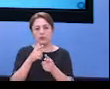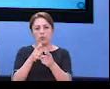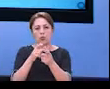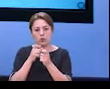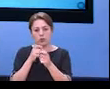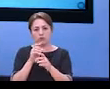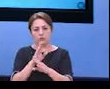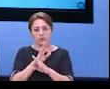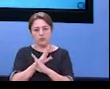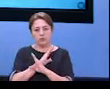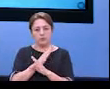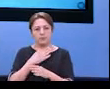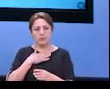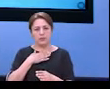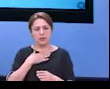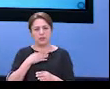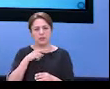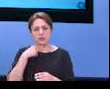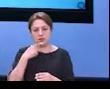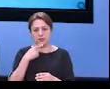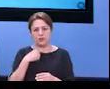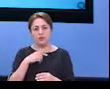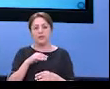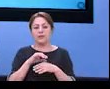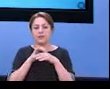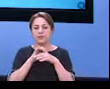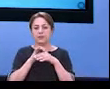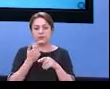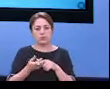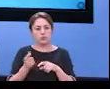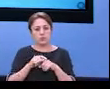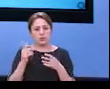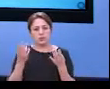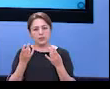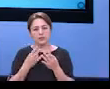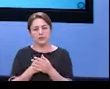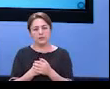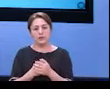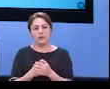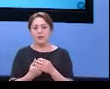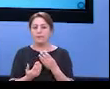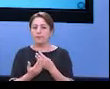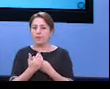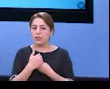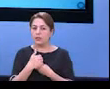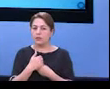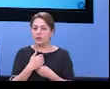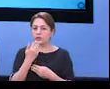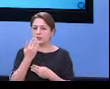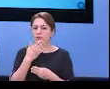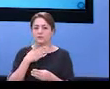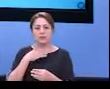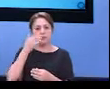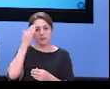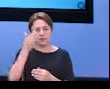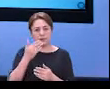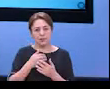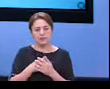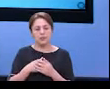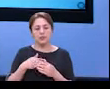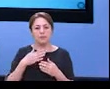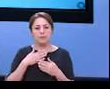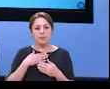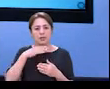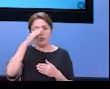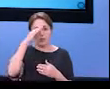bering menga, dedi u. Terisi juda kerak. Mehmon, siz meni bilmaysiz.